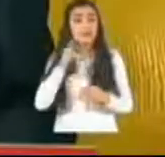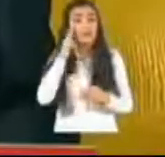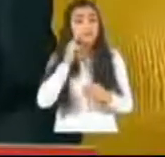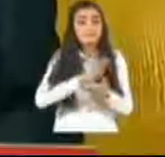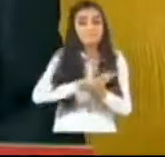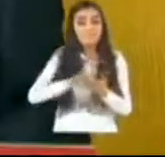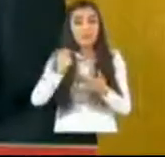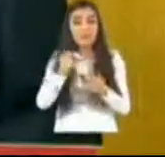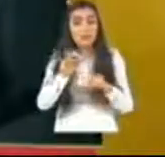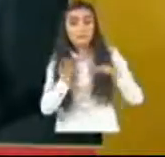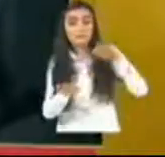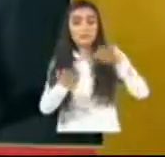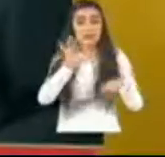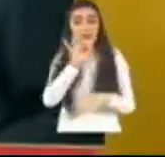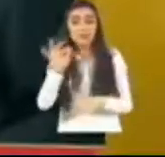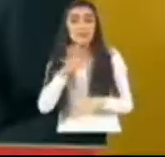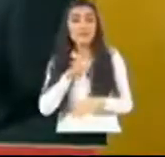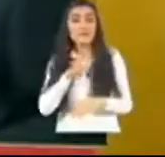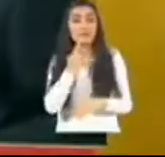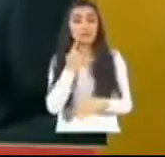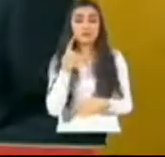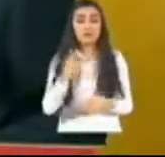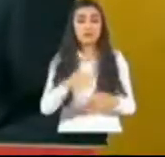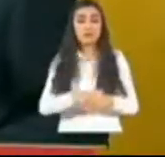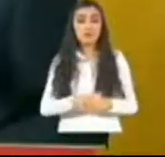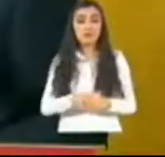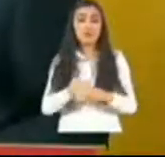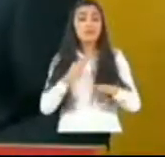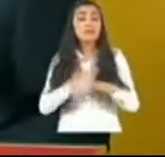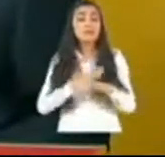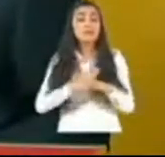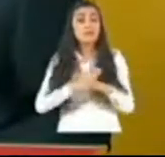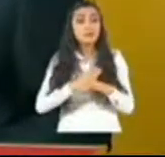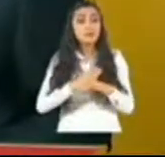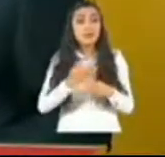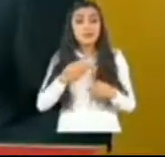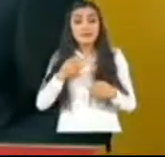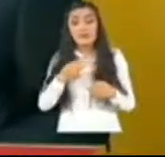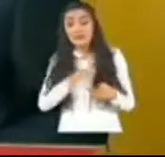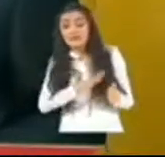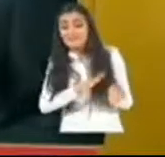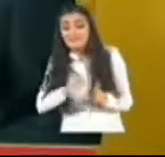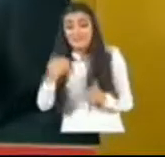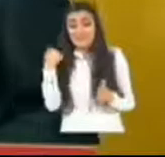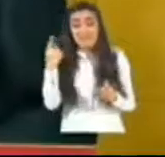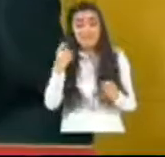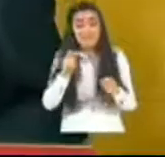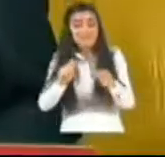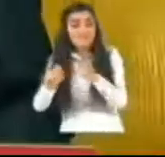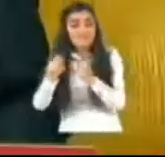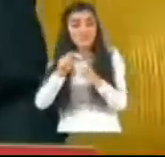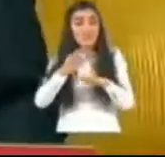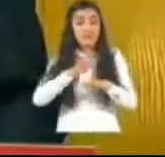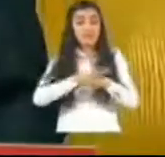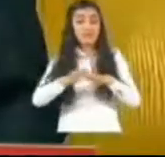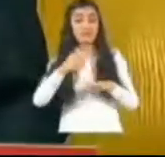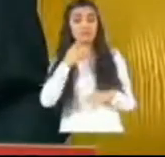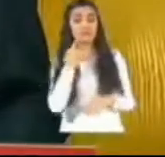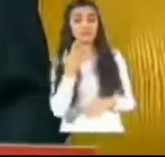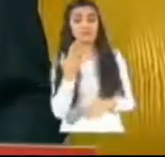düzeltilmesi gereken dengesizlikler vardır. Çünkü giderilmesi gereken tahribatlar ileri